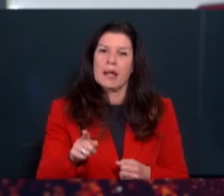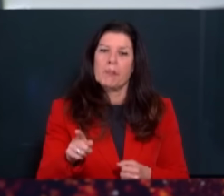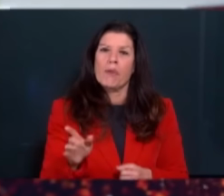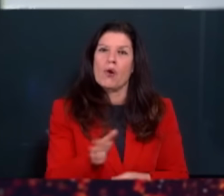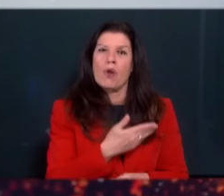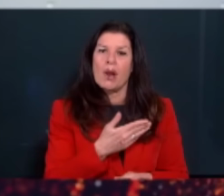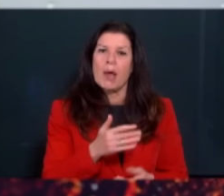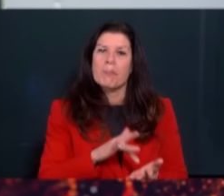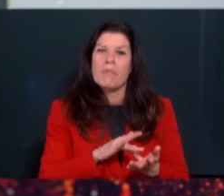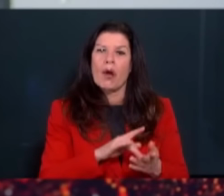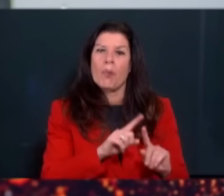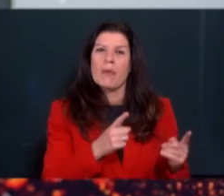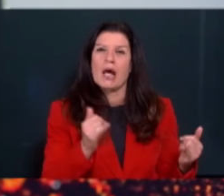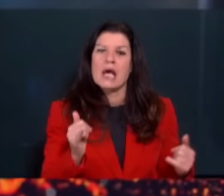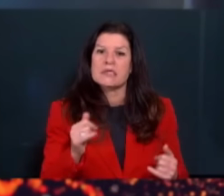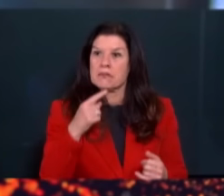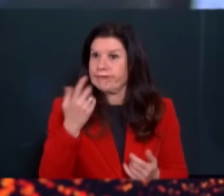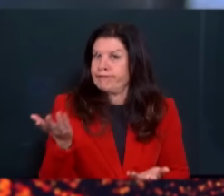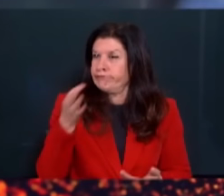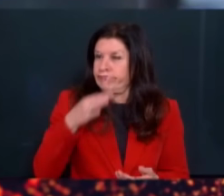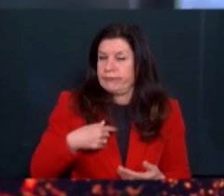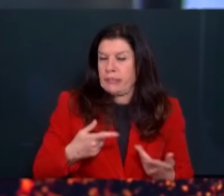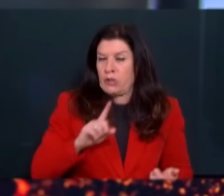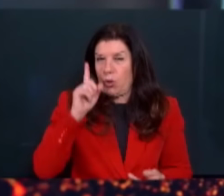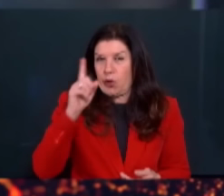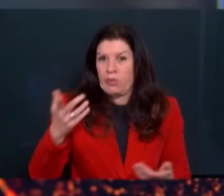זה שואל אותי שאלות שאני לא יודעת מה יקרה איתי מחר.